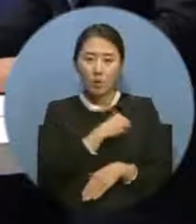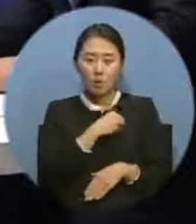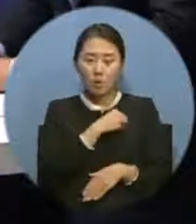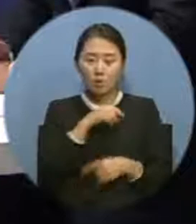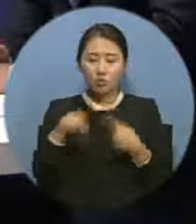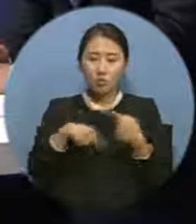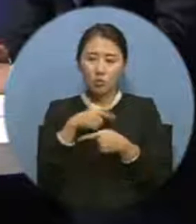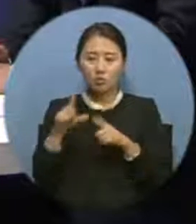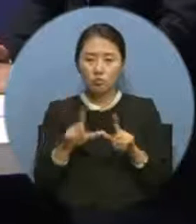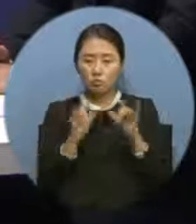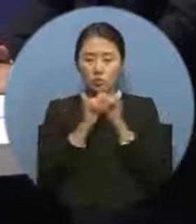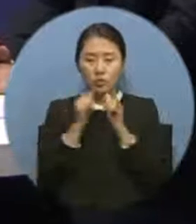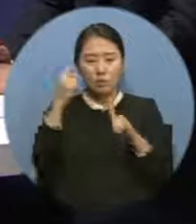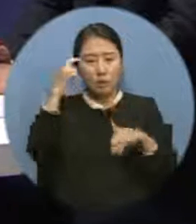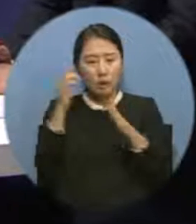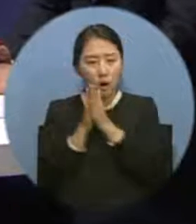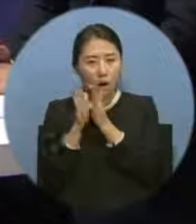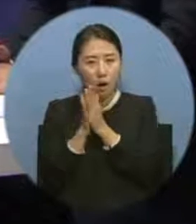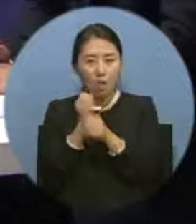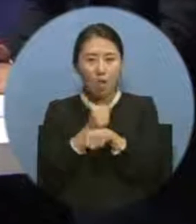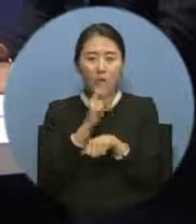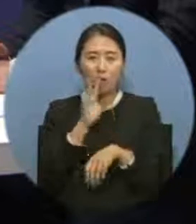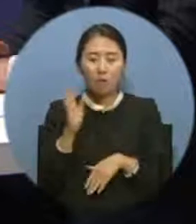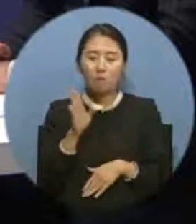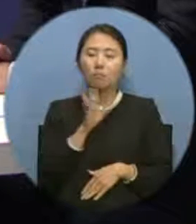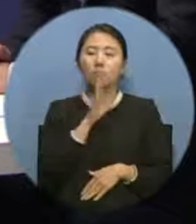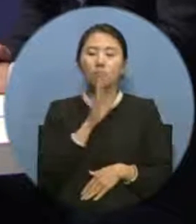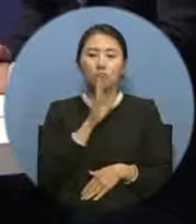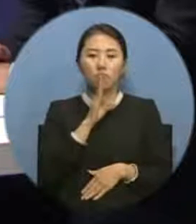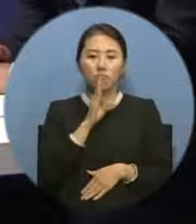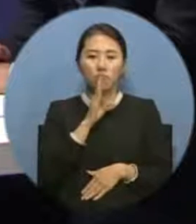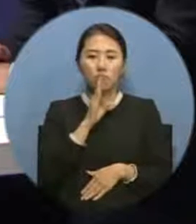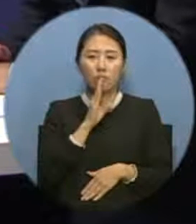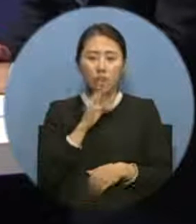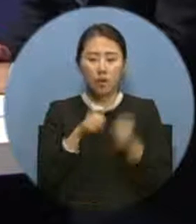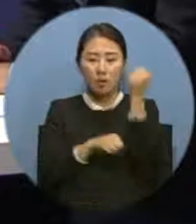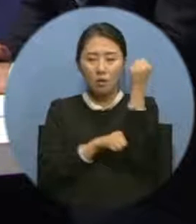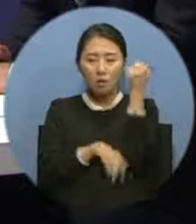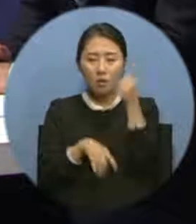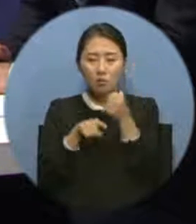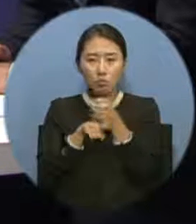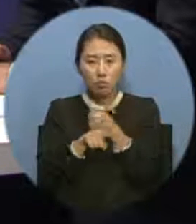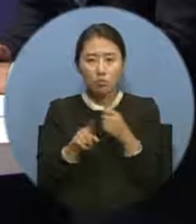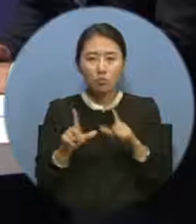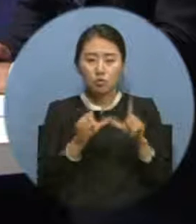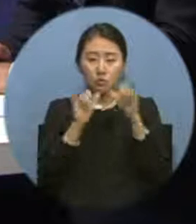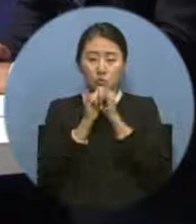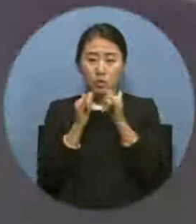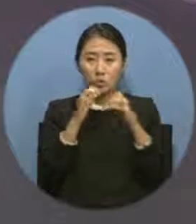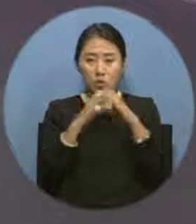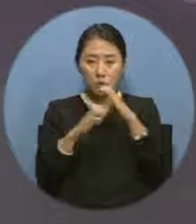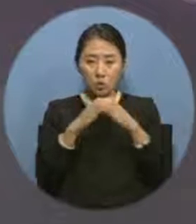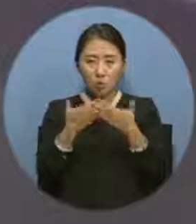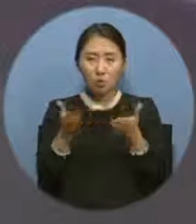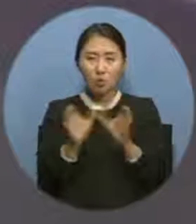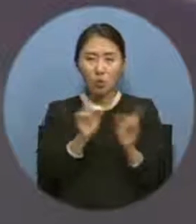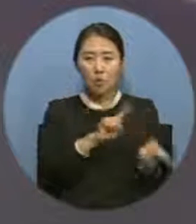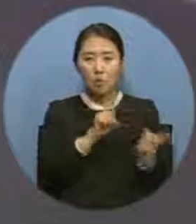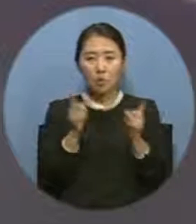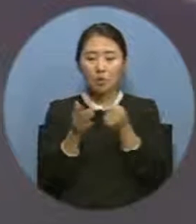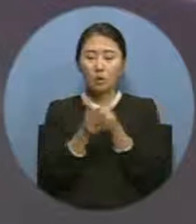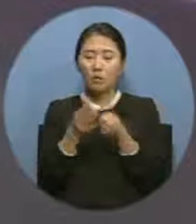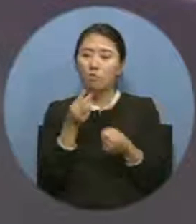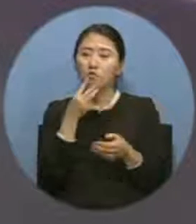전적으로 주민들이 알아서 해야 하나요 그렇습니다 아 취지가 주민 소통과 공동체 회복 뛰다 보니까 서울시는